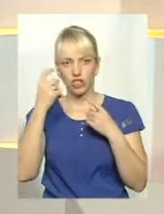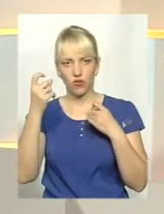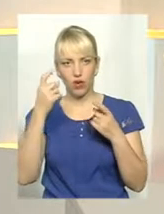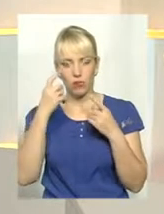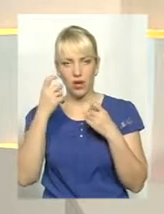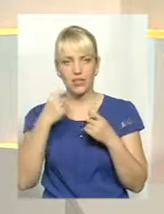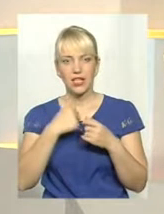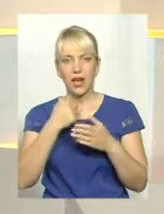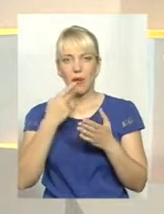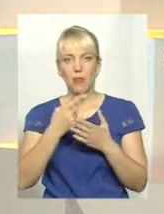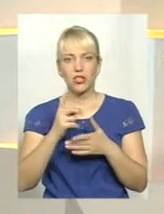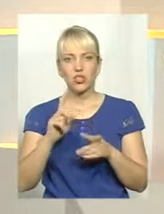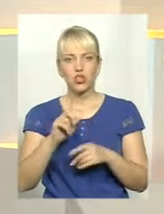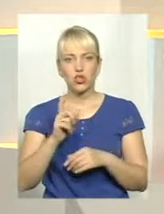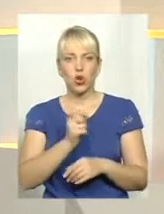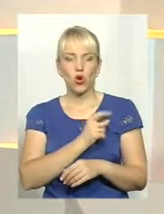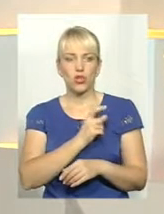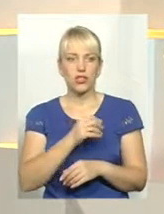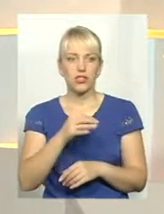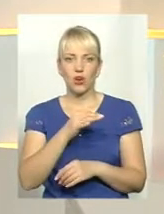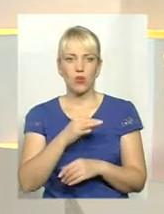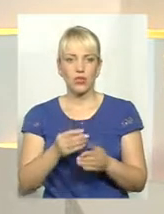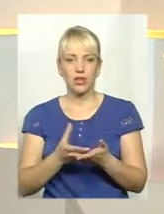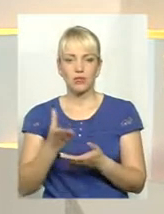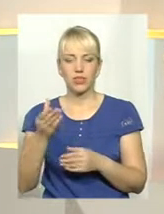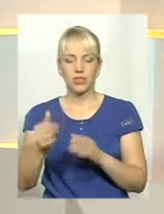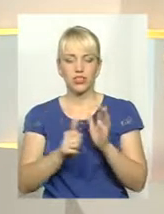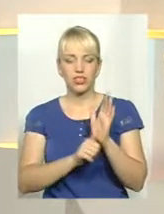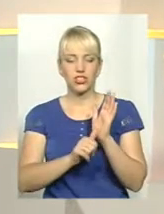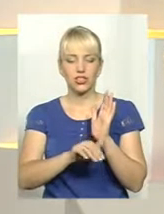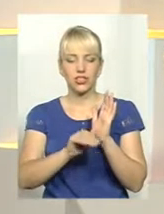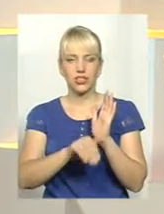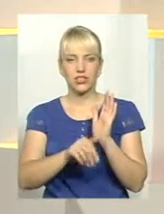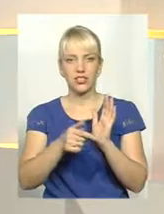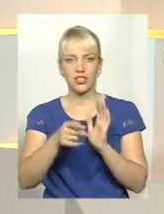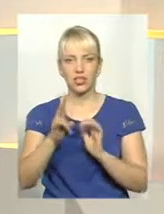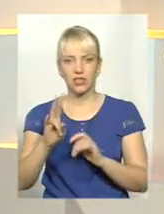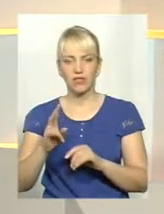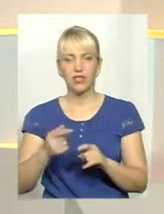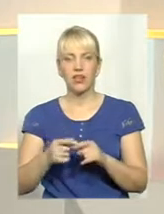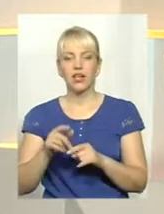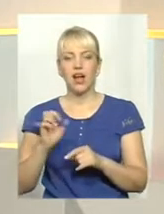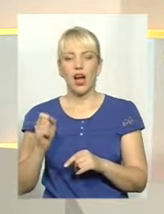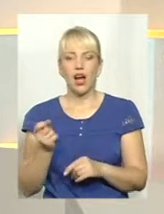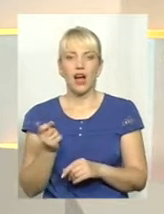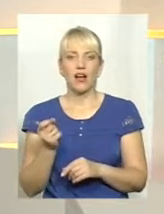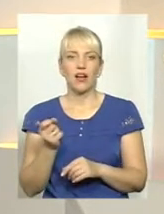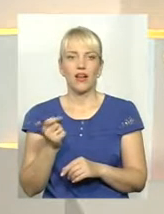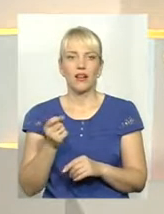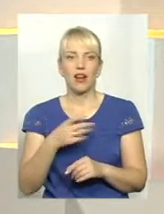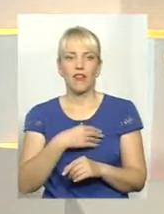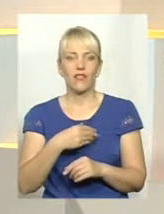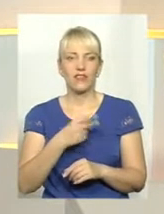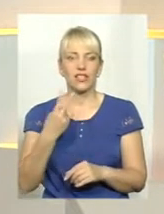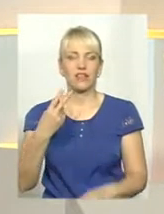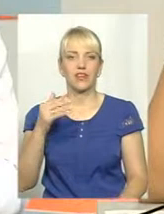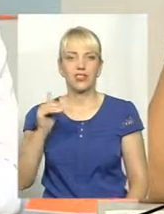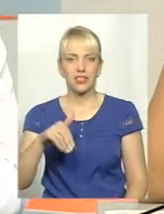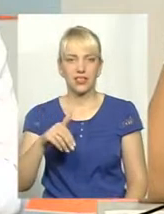своєрідний некомерційний проєкт комерційної фірми? Ну, вийшло, що це соціальний проєкт, і вони його хочуть продовжити як соціальний проєкт, тому що